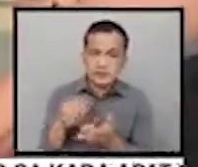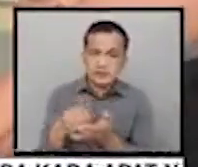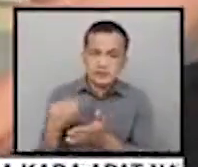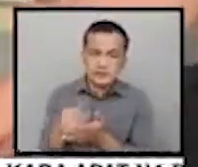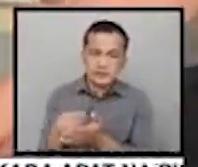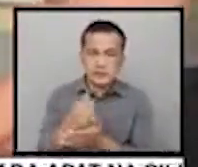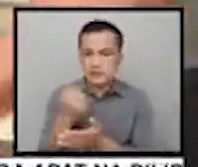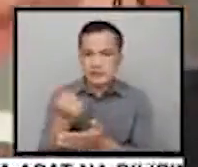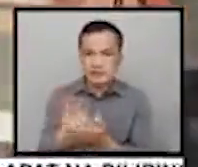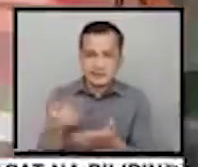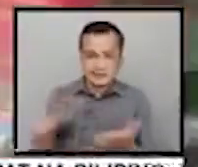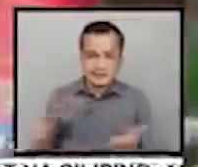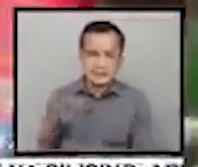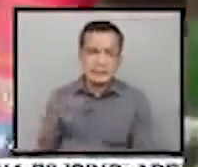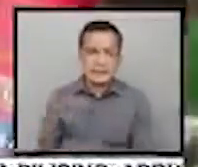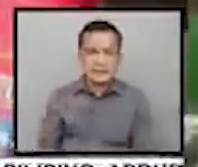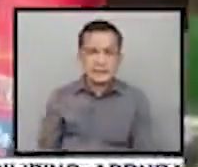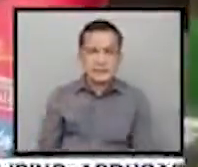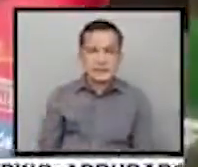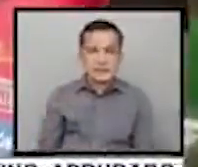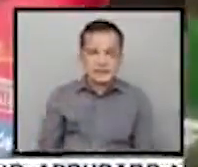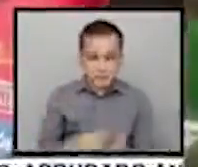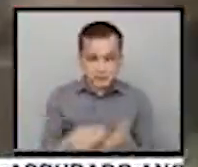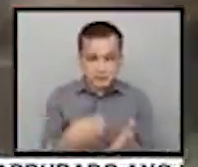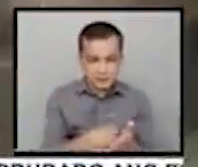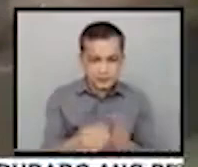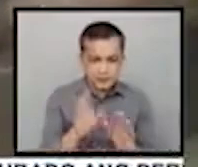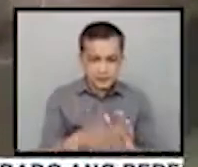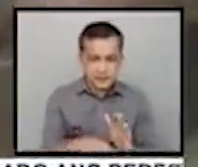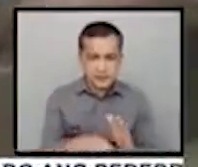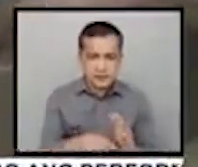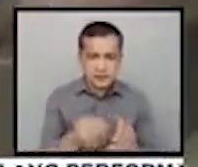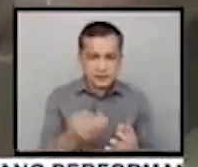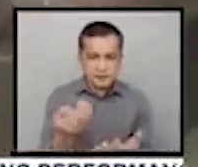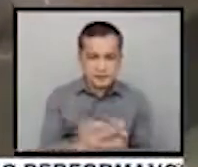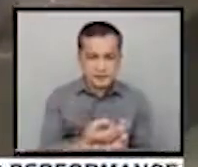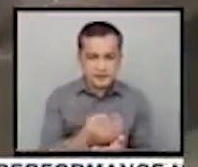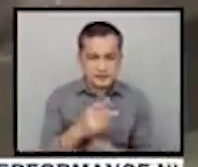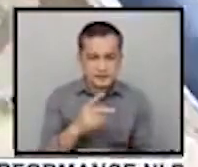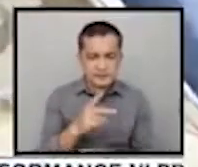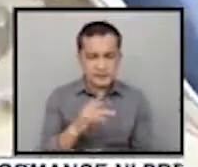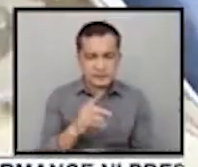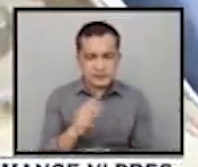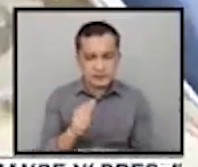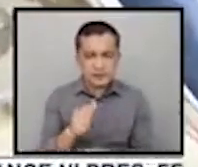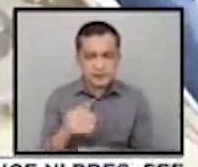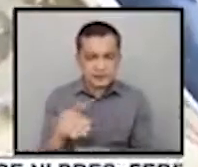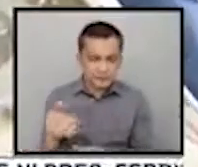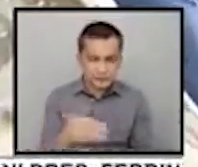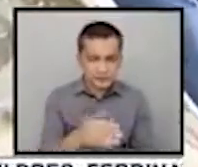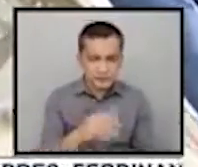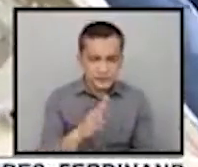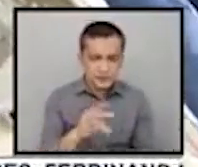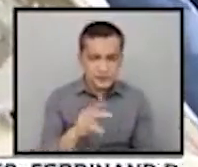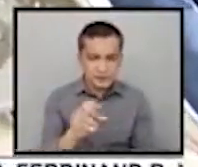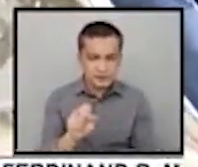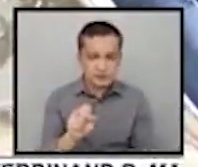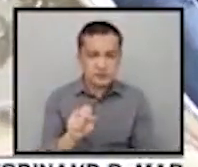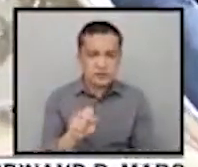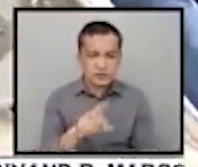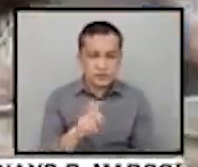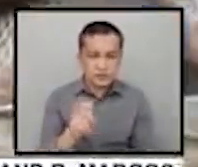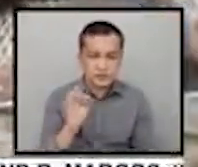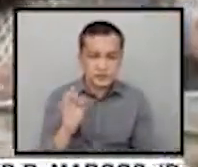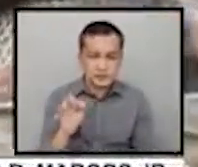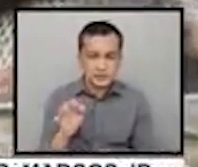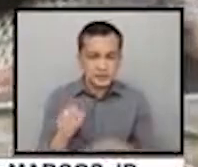gulay. Makakabili din dito ng mura pero sariwang isda sa Kadiwa gaya ng bangus na 190 pesos lang na kung sa palengke ay